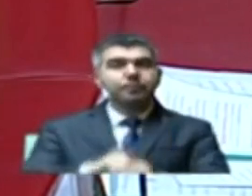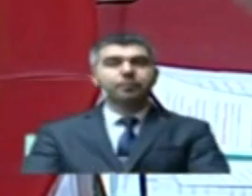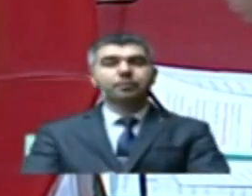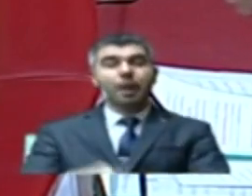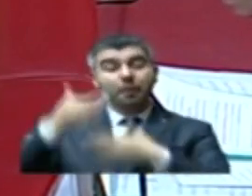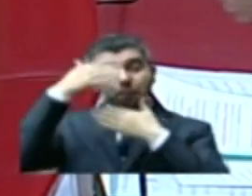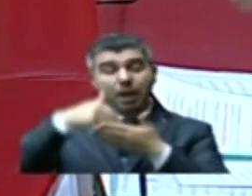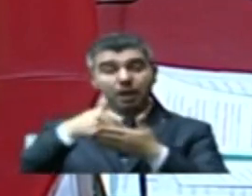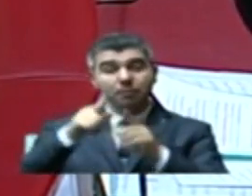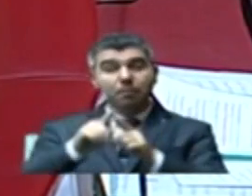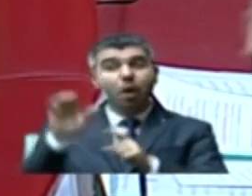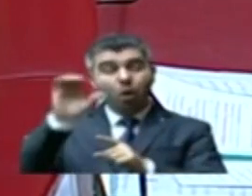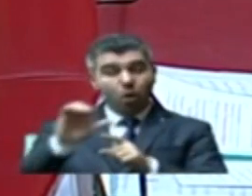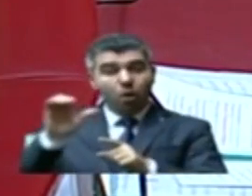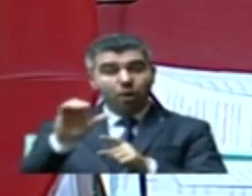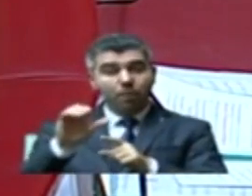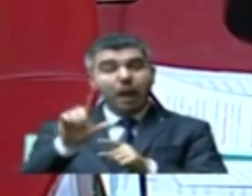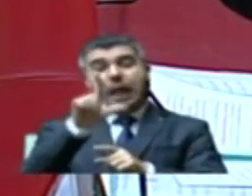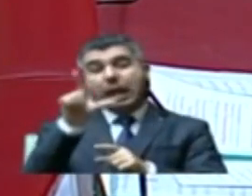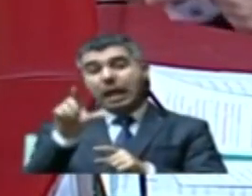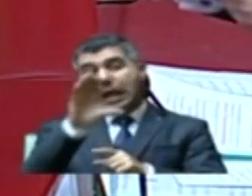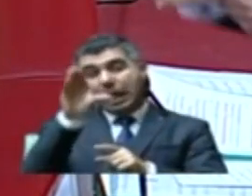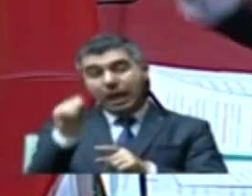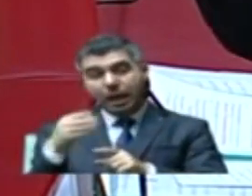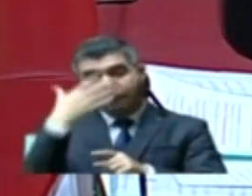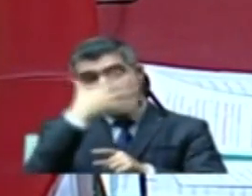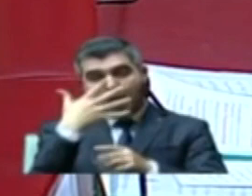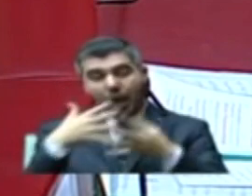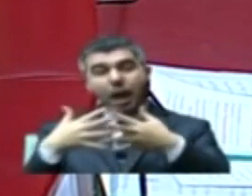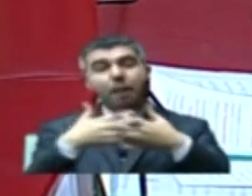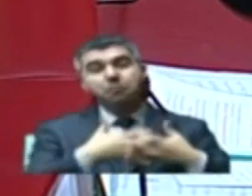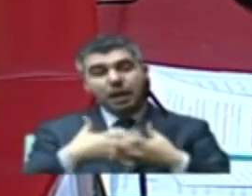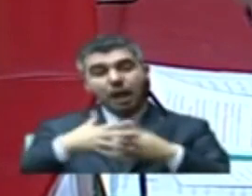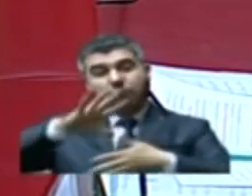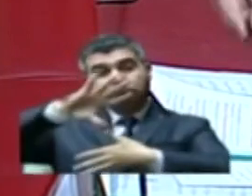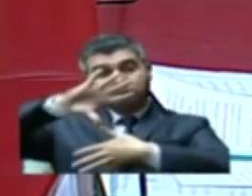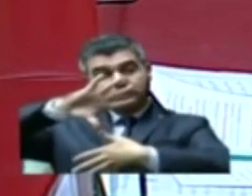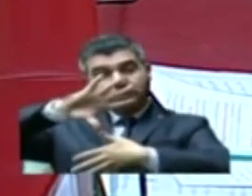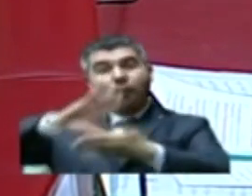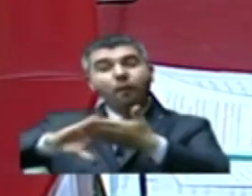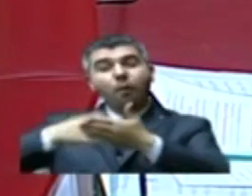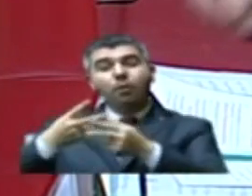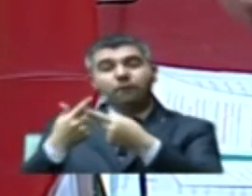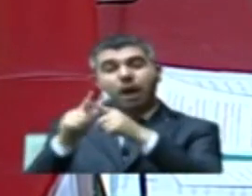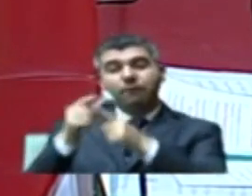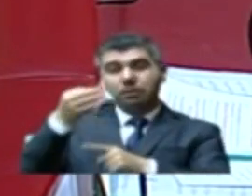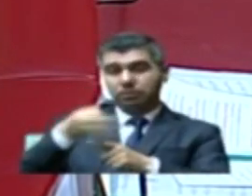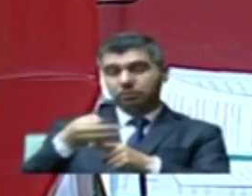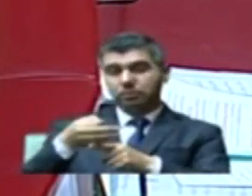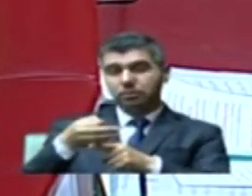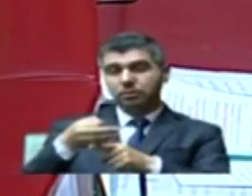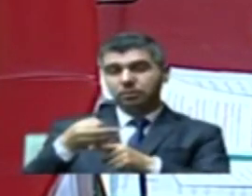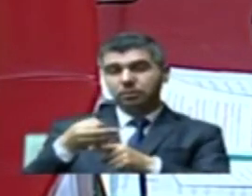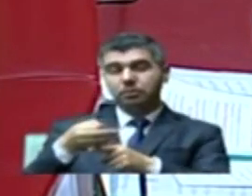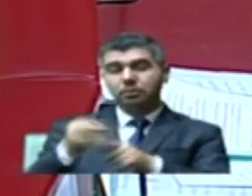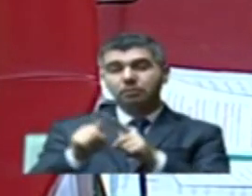ماشي فقط اوروبا، غيكونوا غدا في افريقيا، كاين في امريكا، كاين في امريكا اللاتينيه، وحنا مراهنين على ان الجيل الثاني غيكون واحد